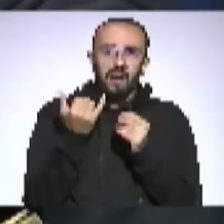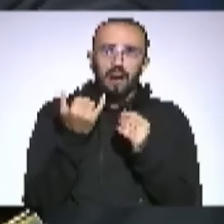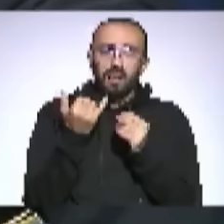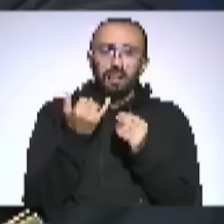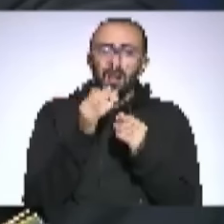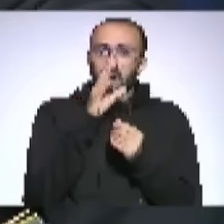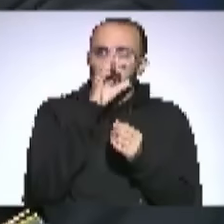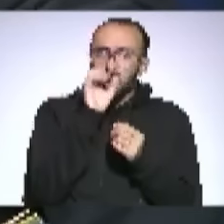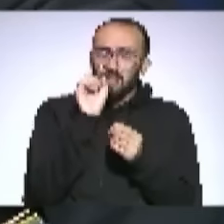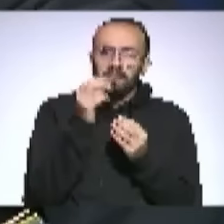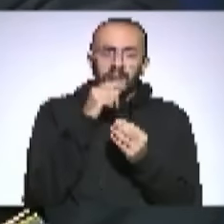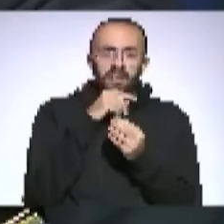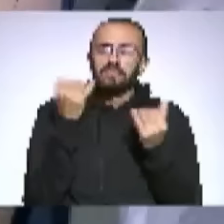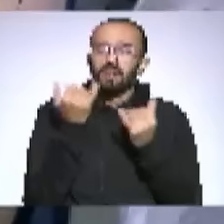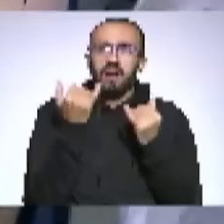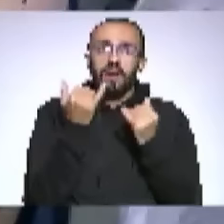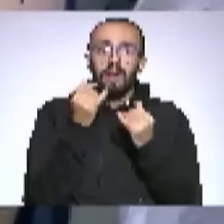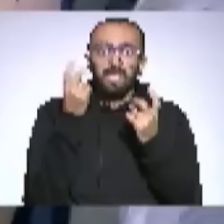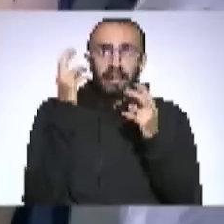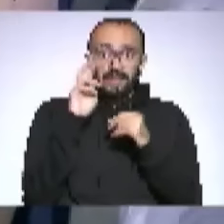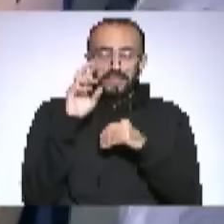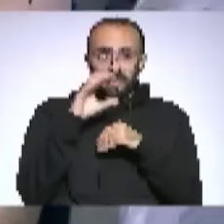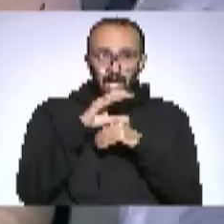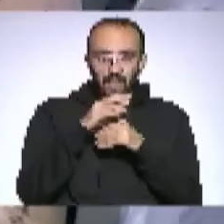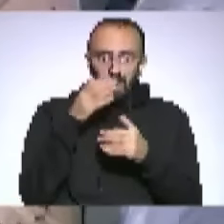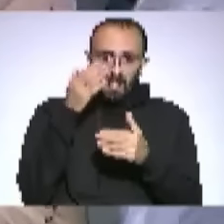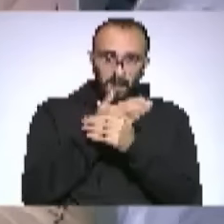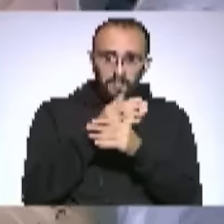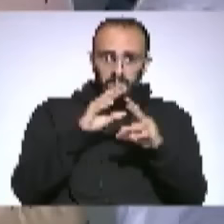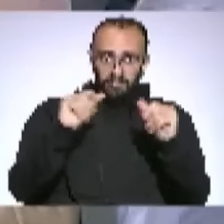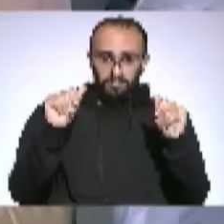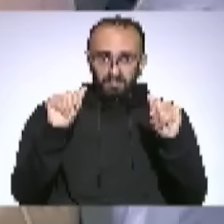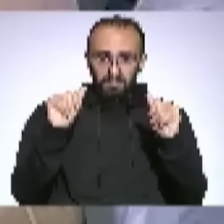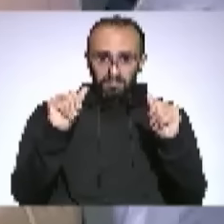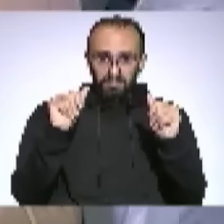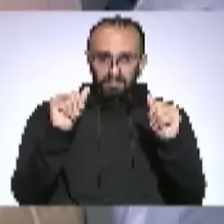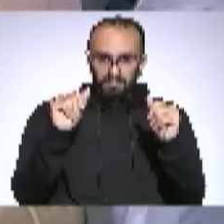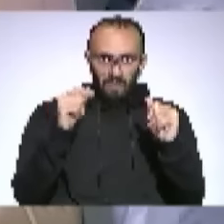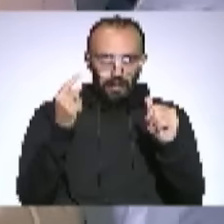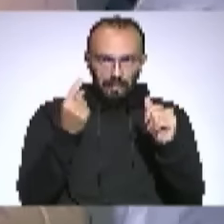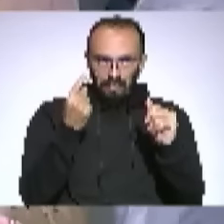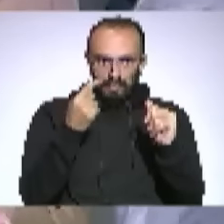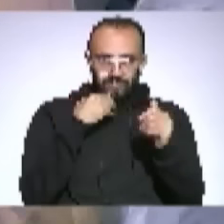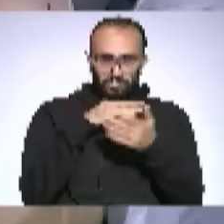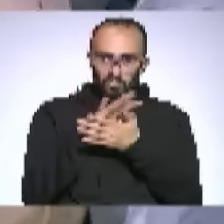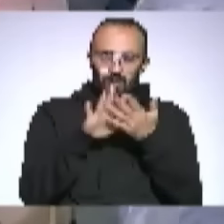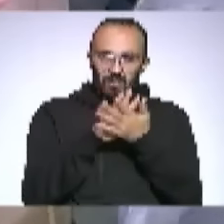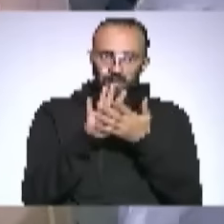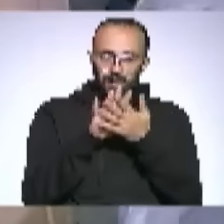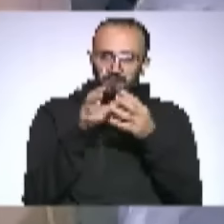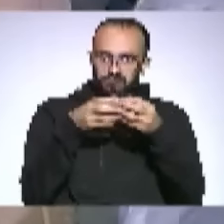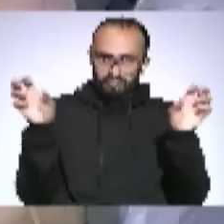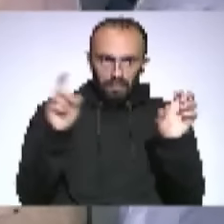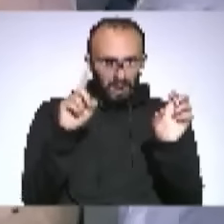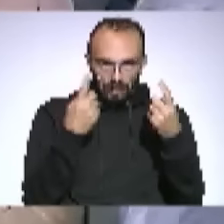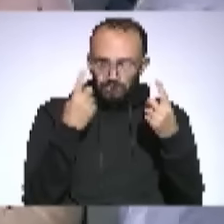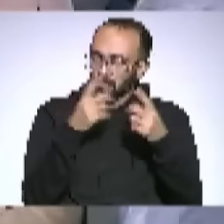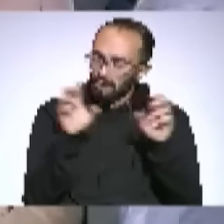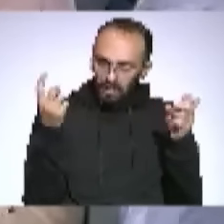كامله يعني فكره ان الكنيسه بتتدخل علشان تصلح ما بينهم ما تمنع ابدا امكانيه انها تنفصل